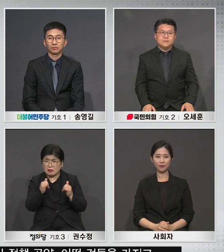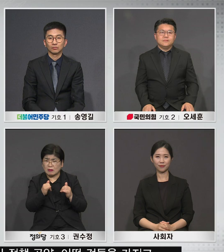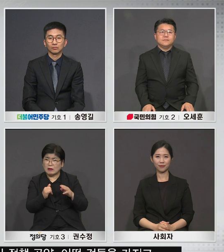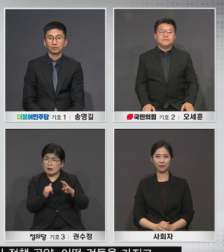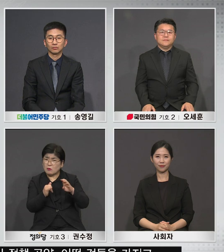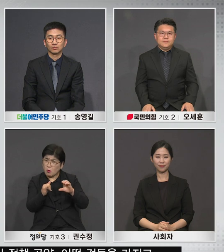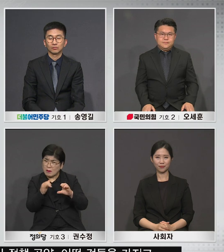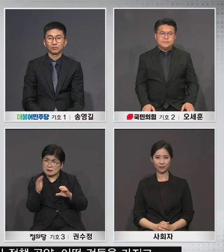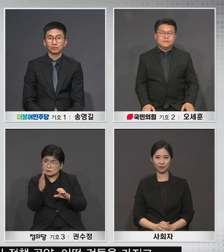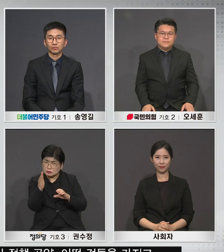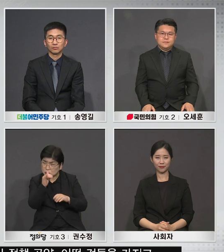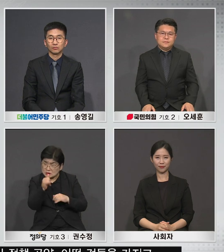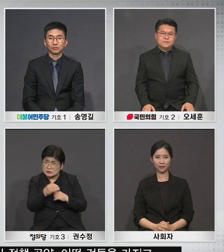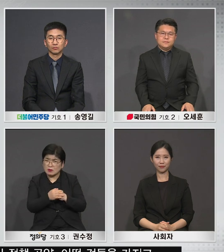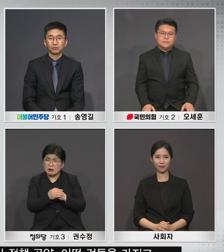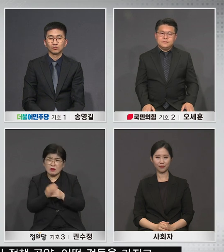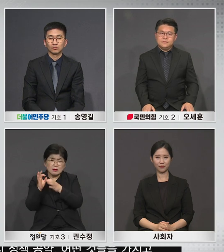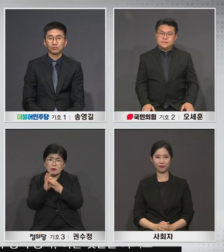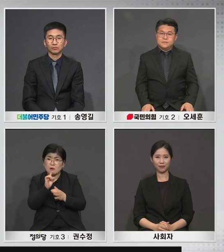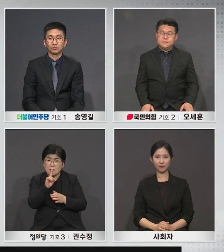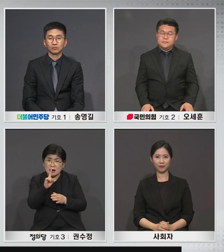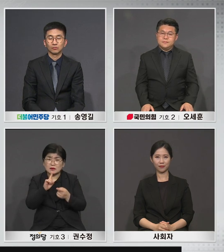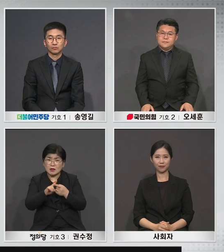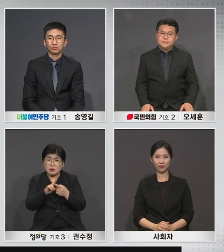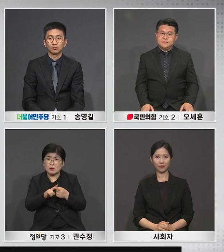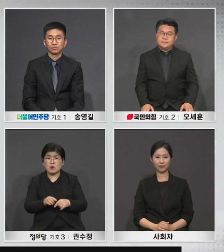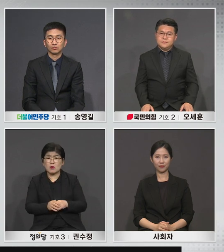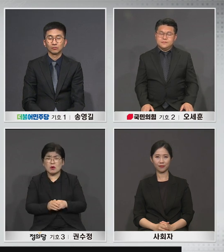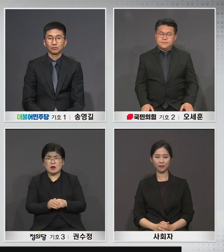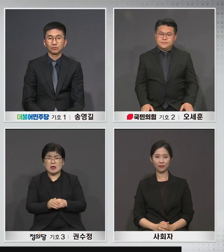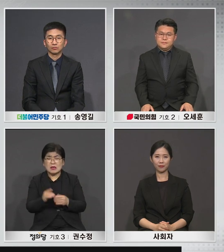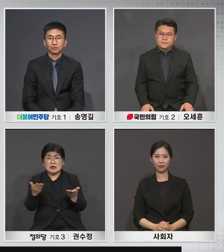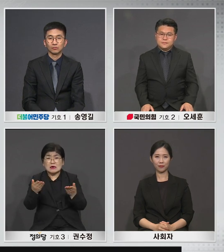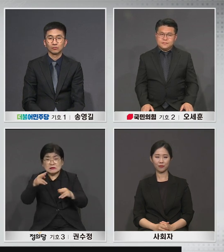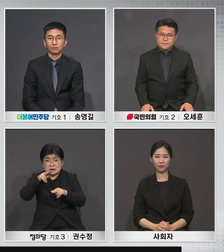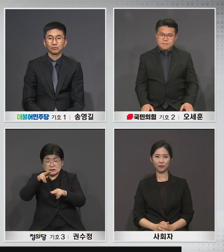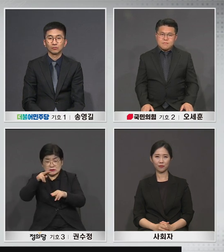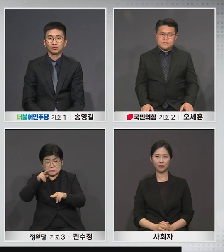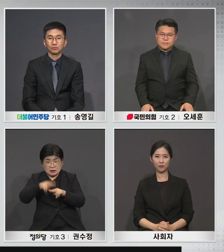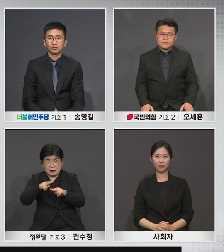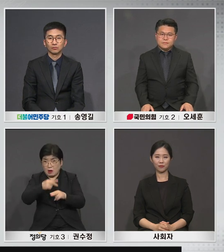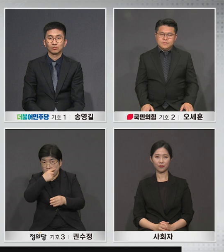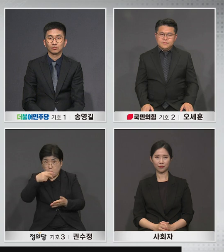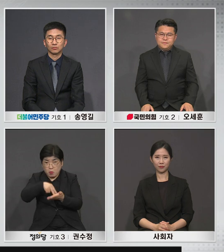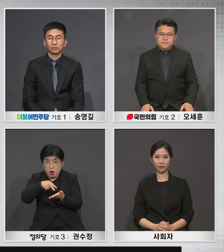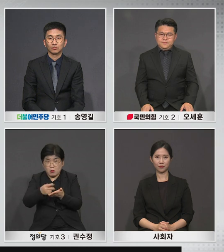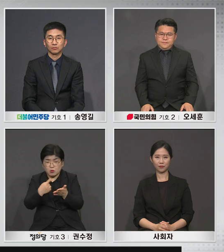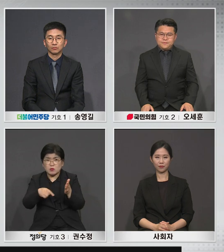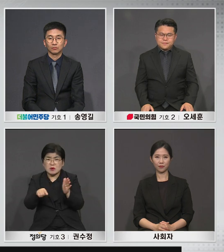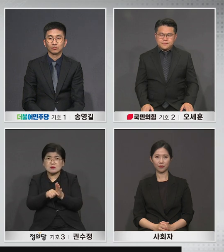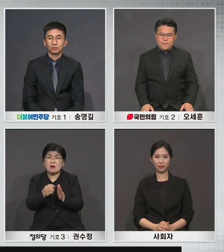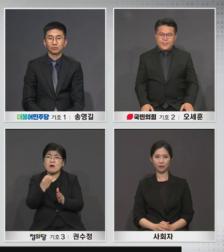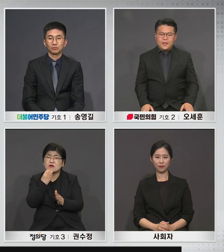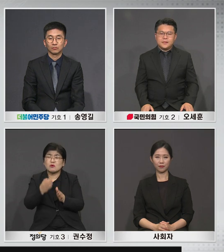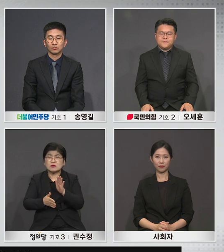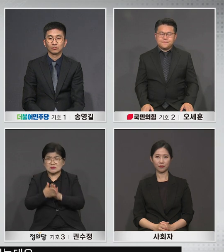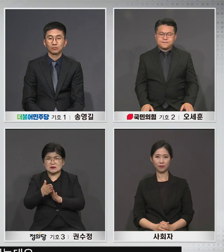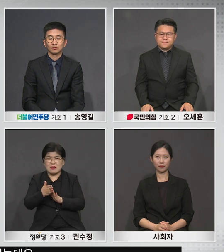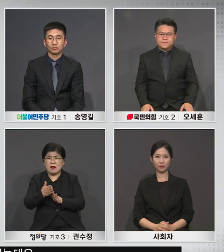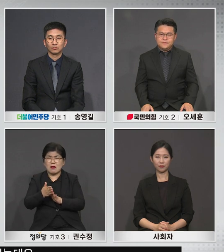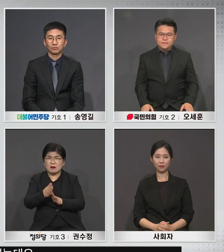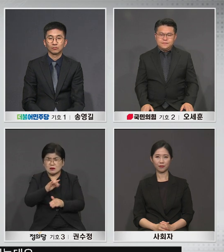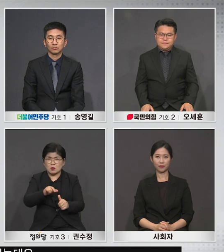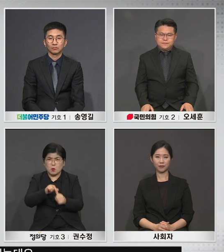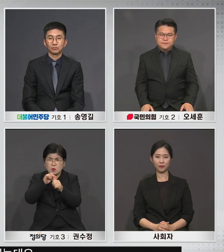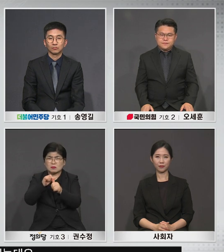그분들께도 아까 계속해서 말씀드렸던 것처럼 서울형 일자리 보장제로 서울시가 최종 고용자가 되겠다라는 말씀을 좀 드리겠습니다.